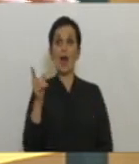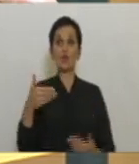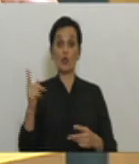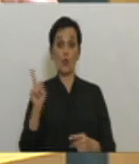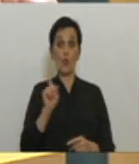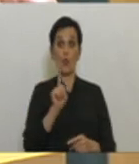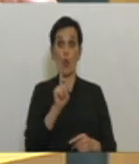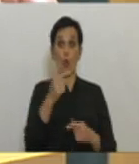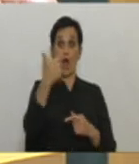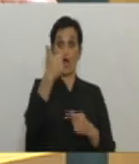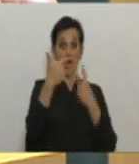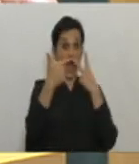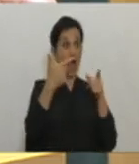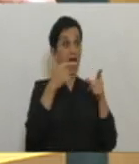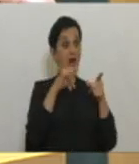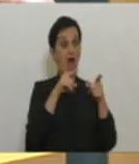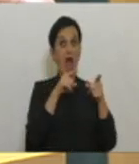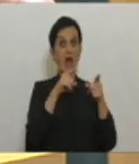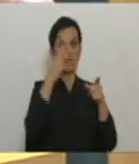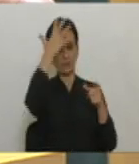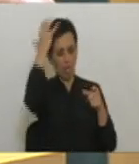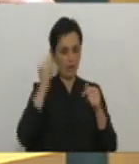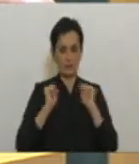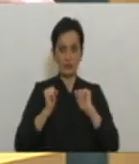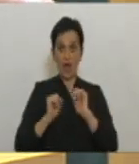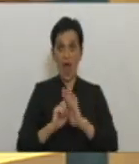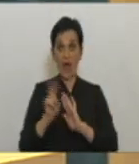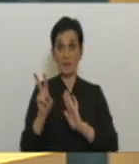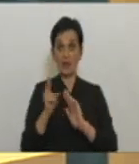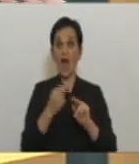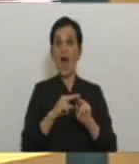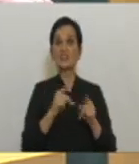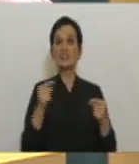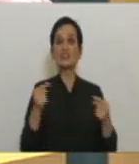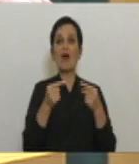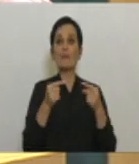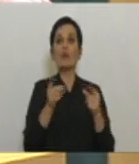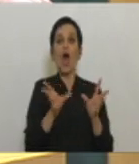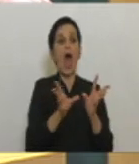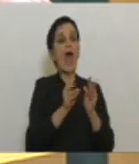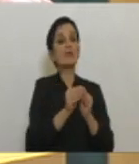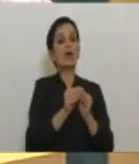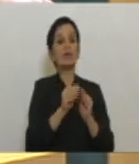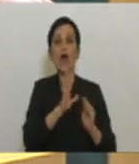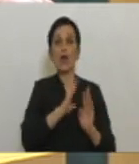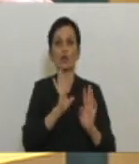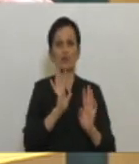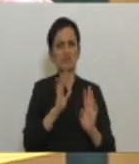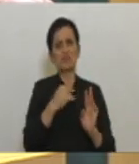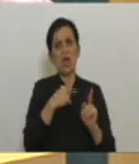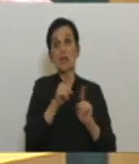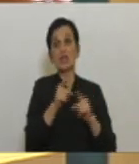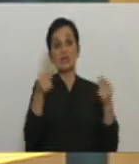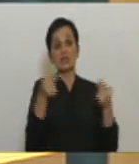დაინახავს კამერასთან მდგომ გახარიას და რომ გარბის თავქუდ მოგლეჯილი. ეს დამთხოვაა ტყუილი, რომ ერთად არ იყვნენ იქ და არაფერს ერთად არ აკეთებდნენ. მე ასეთი